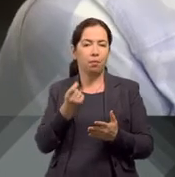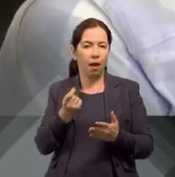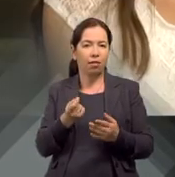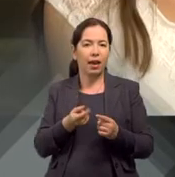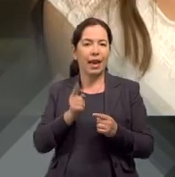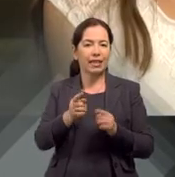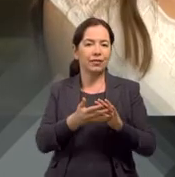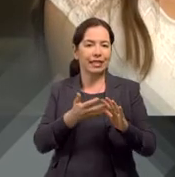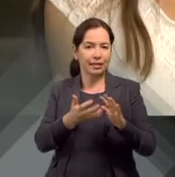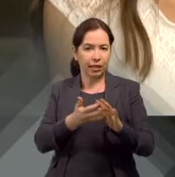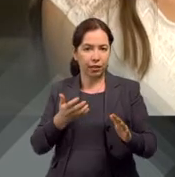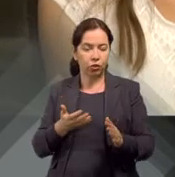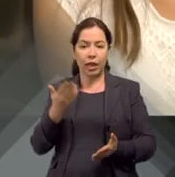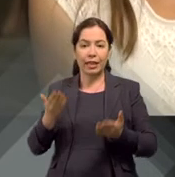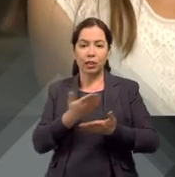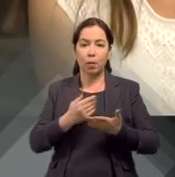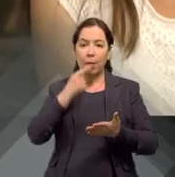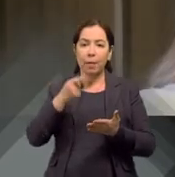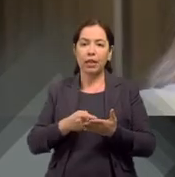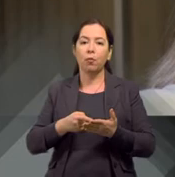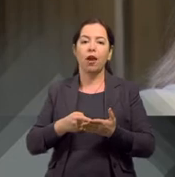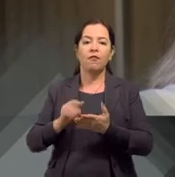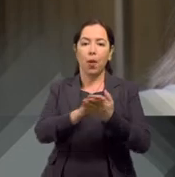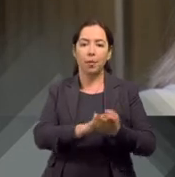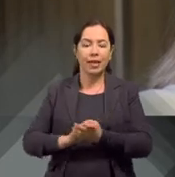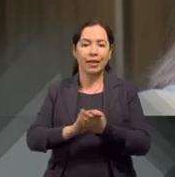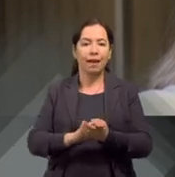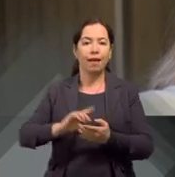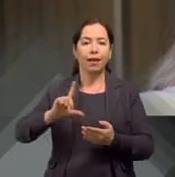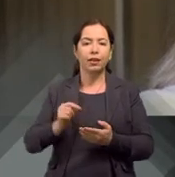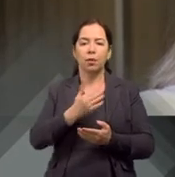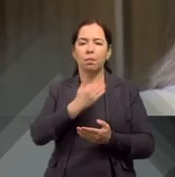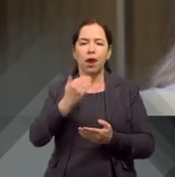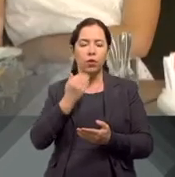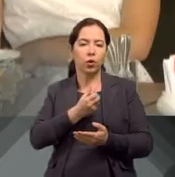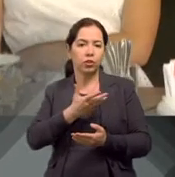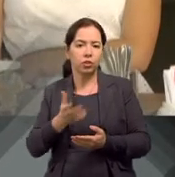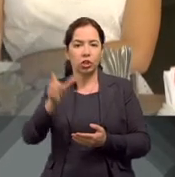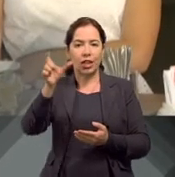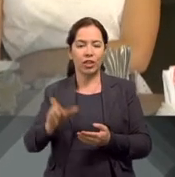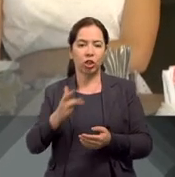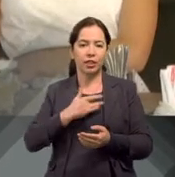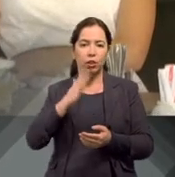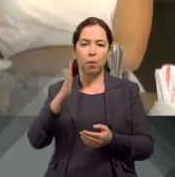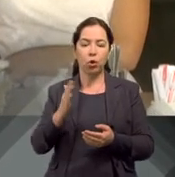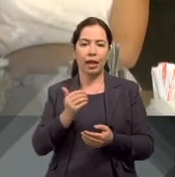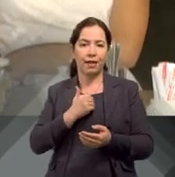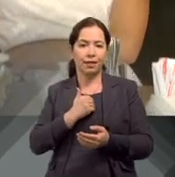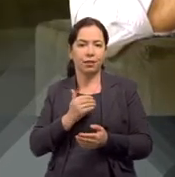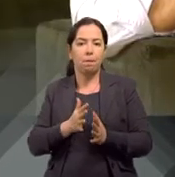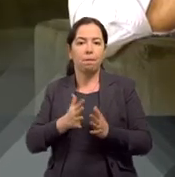недостаточно. Если мы окажемся в мире, в котором все из щедрости, человеческое сердце будет хотеть